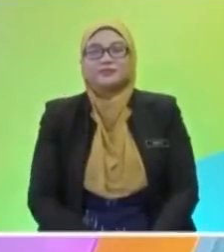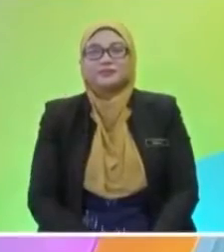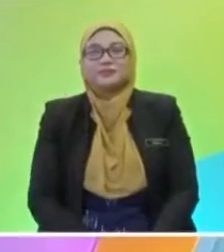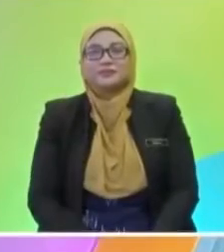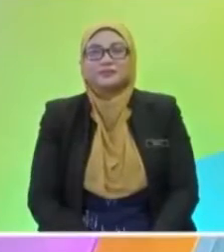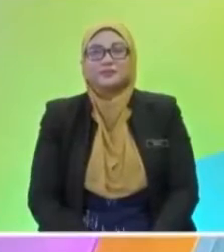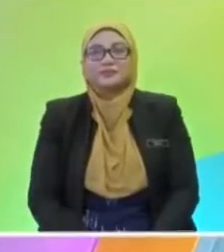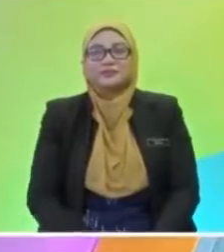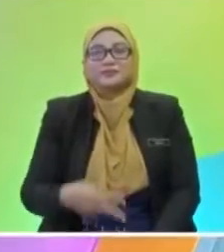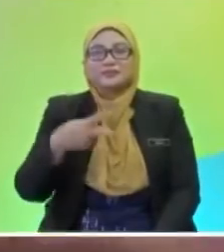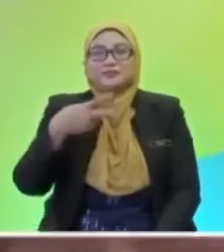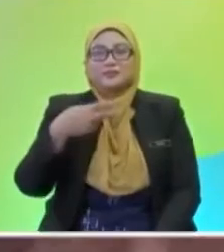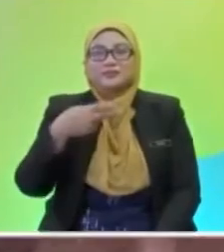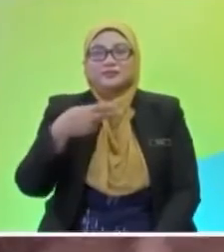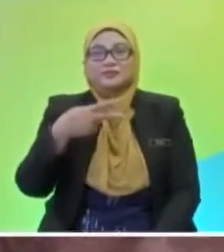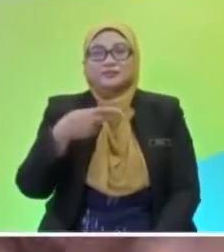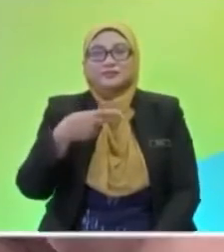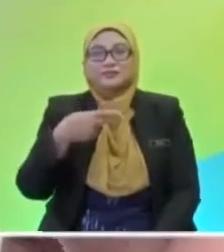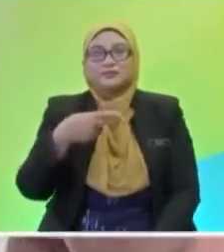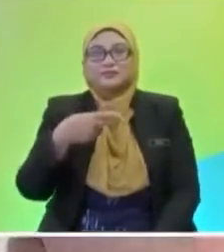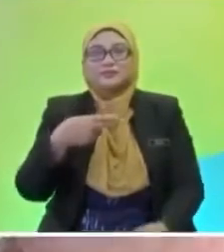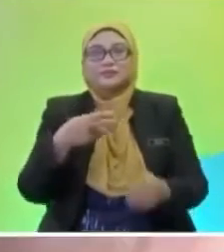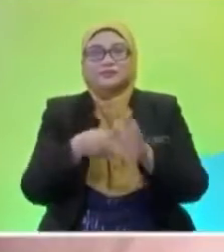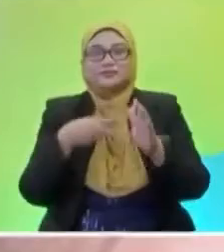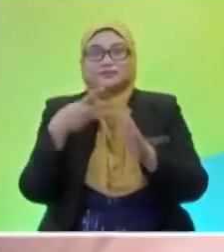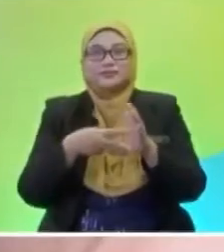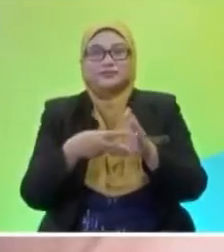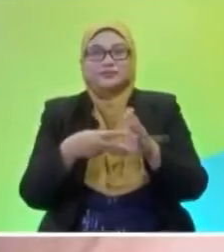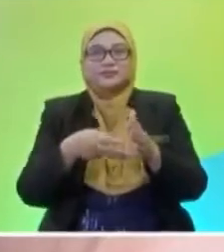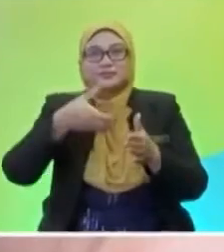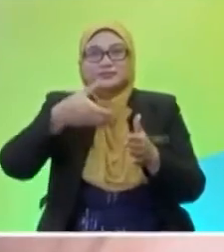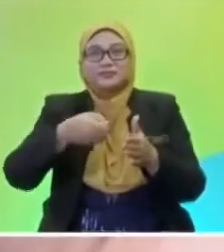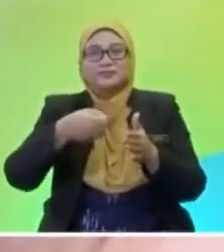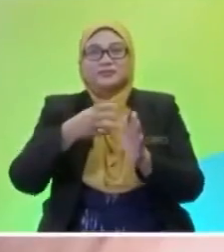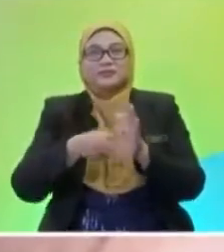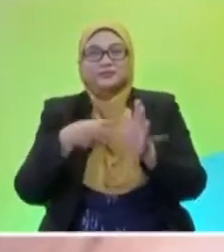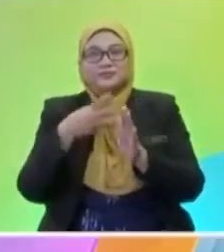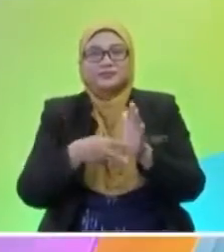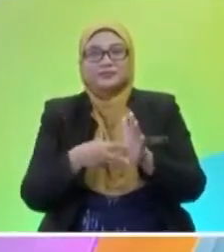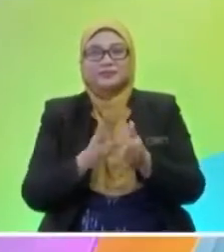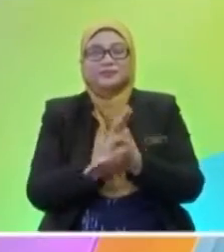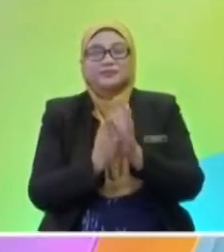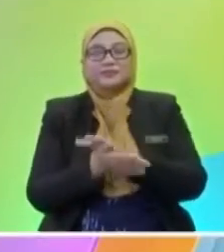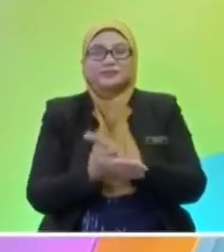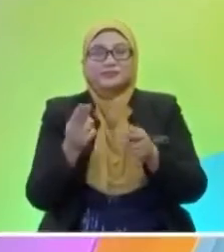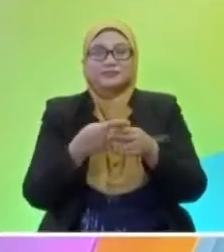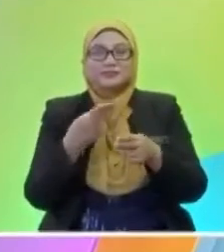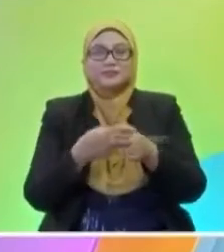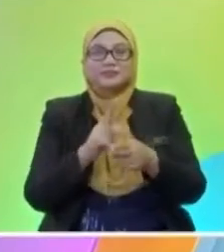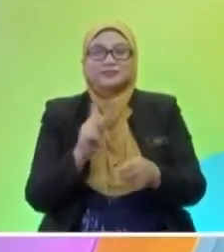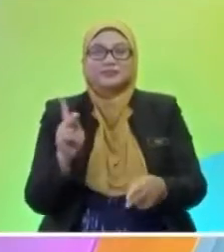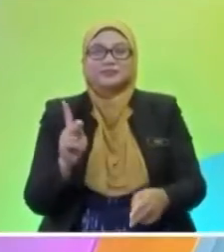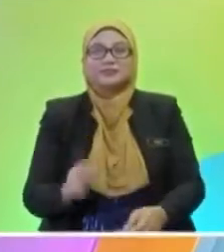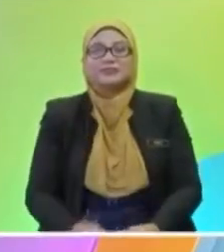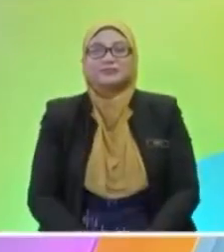panggil ni? Apa nama dia cikgu? Penjalur wayar. Penjalur wayar. Okey, jadi kat sini kita pendekkan terlebih dahulu. Okey, contoh yang ini kita